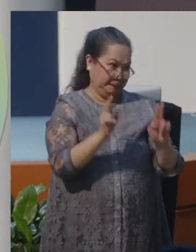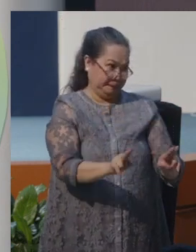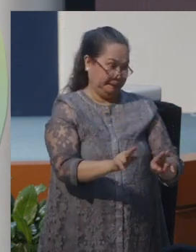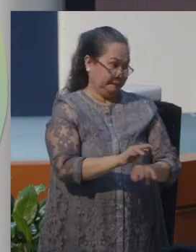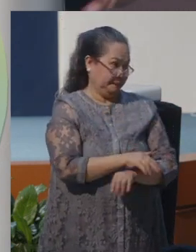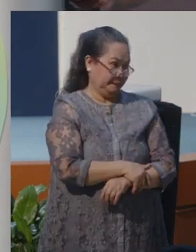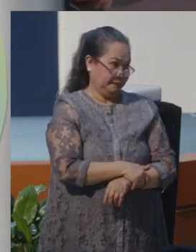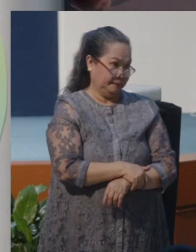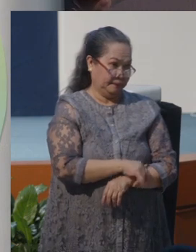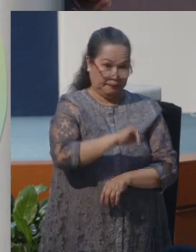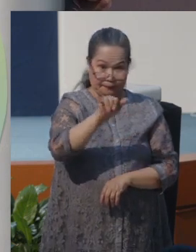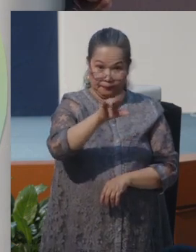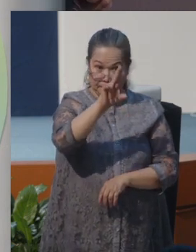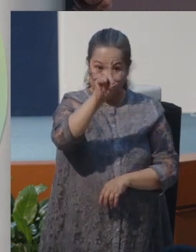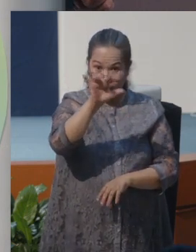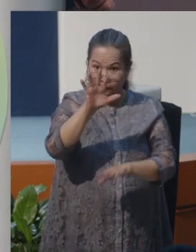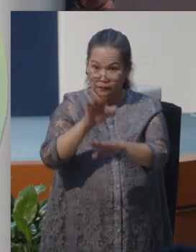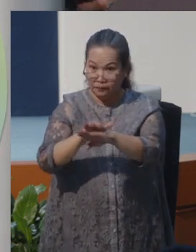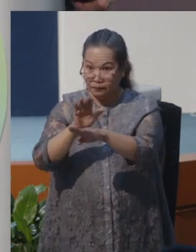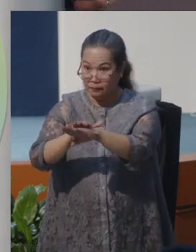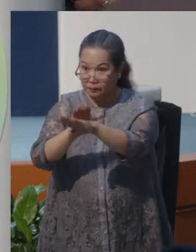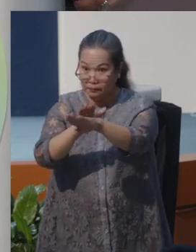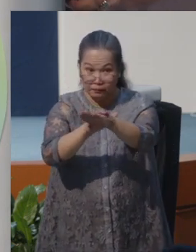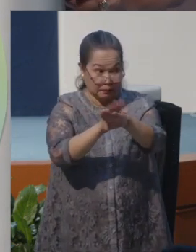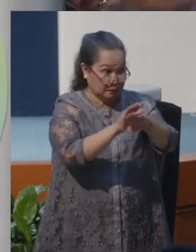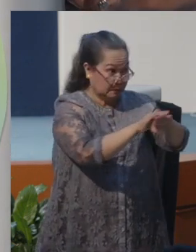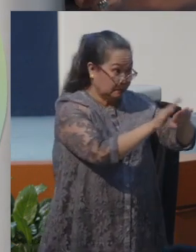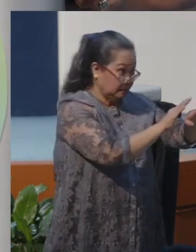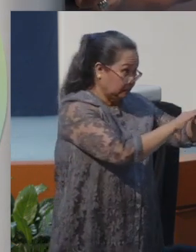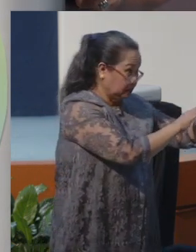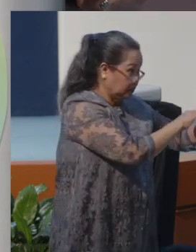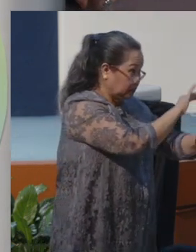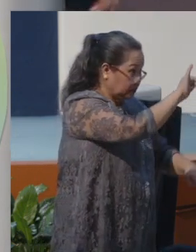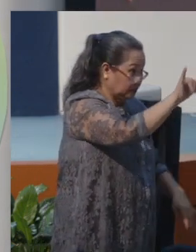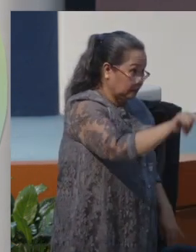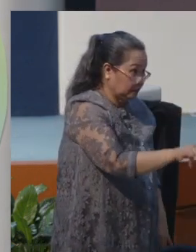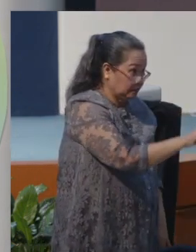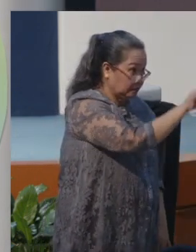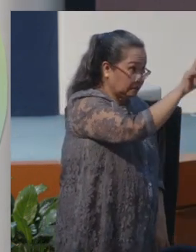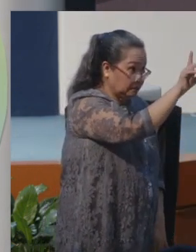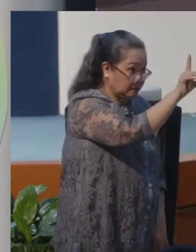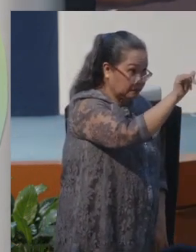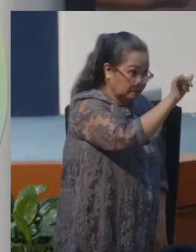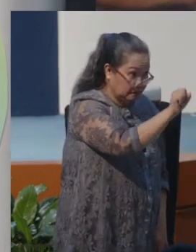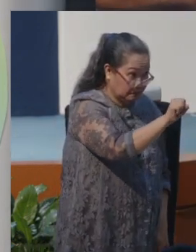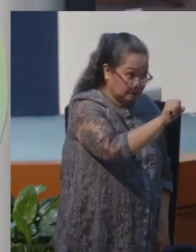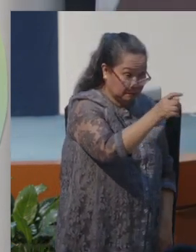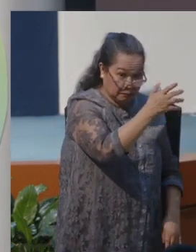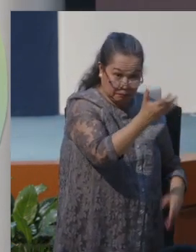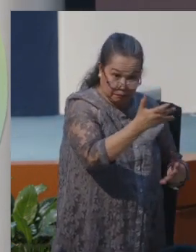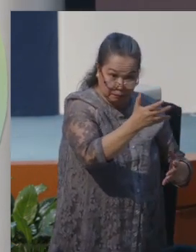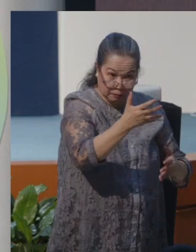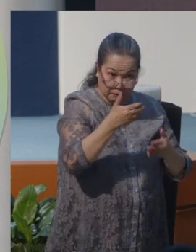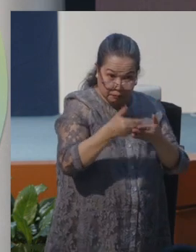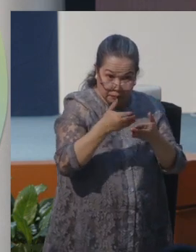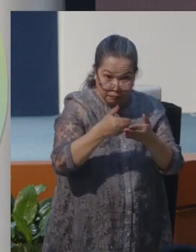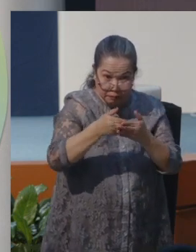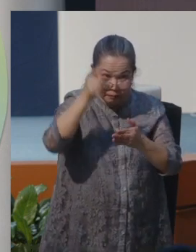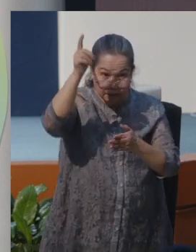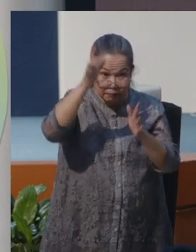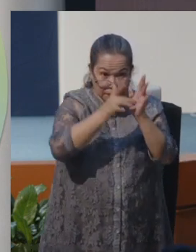is a warning to all of us. Isang babala para sa atin. Maaari tayong maging malapit kay Jesus,